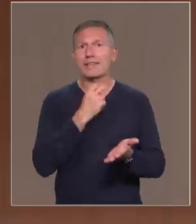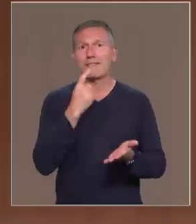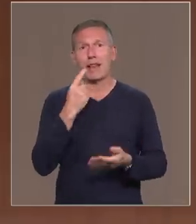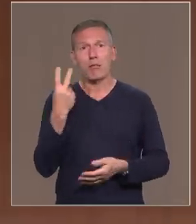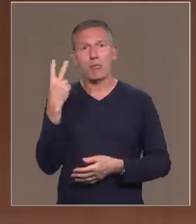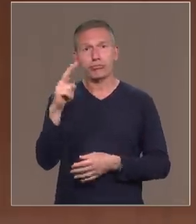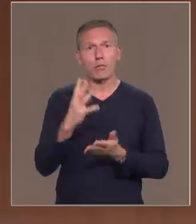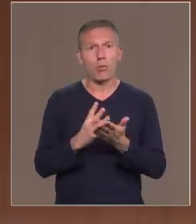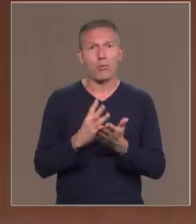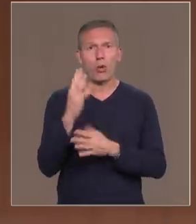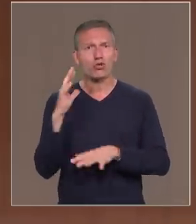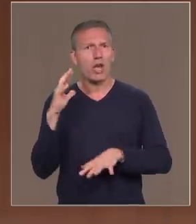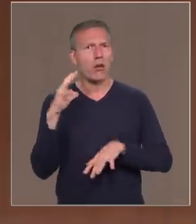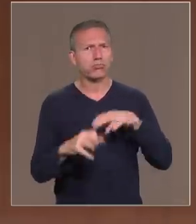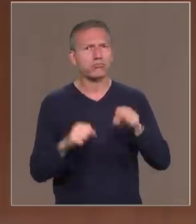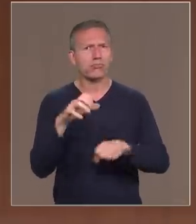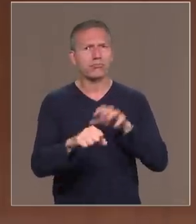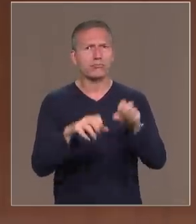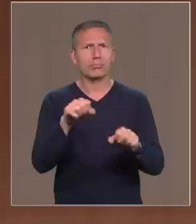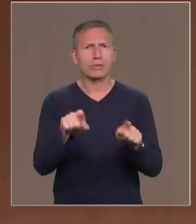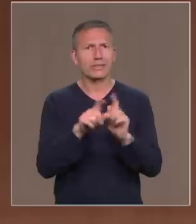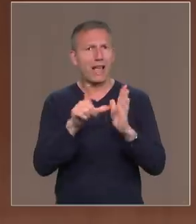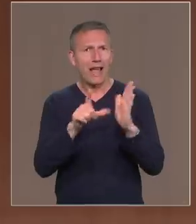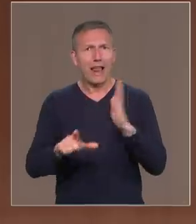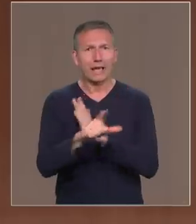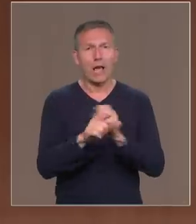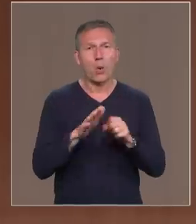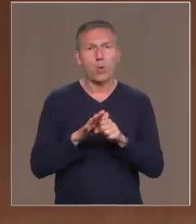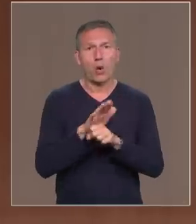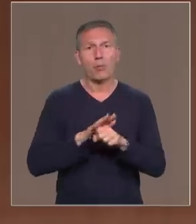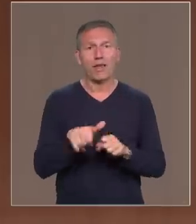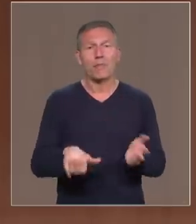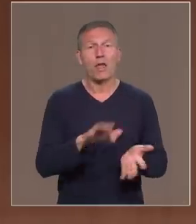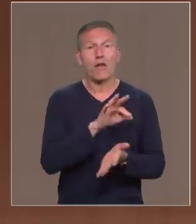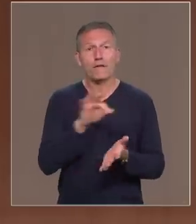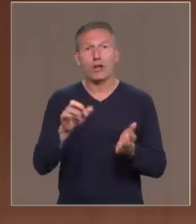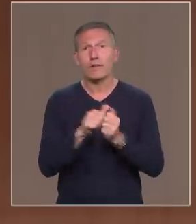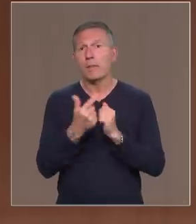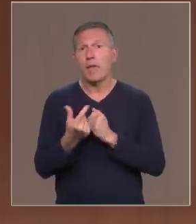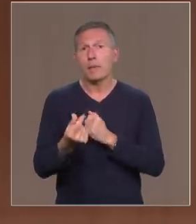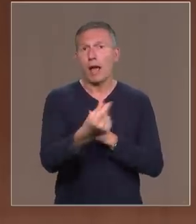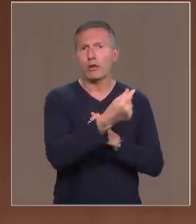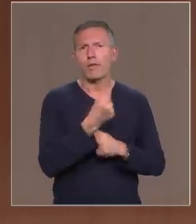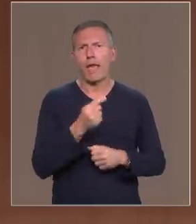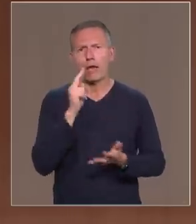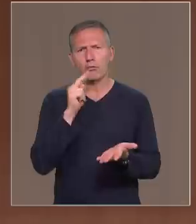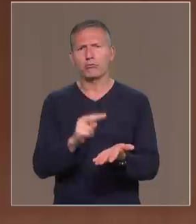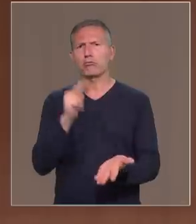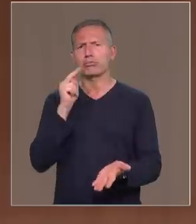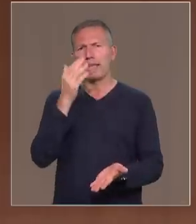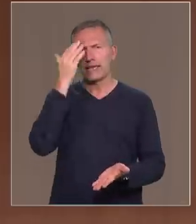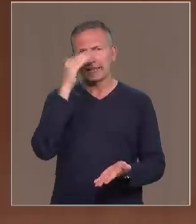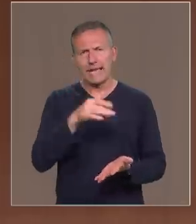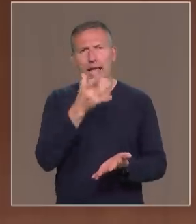projet impérialiste autant qu'illégal. Alors la France et ses partenaires sont lucides autant qu'ils sont